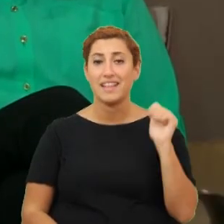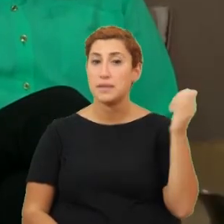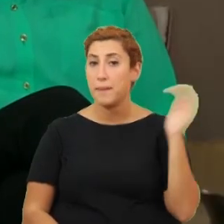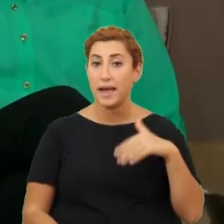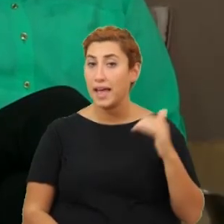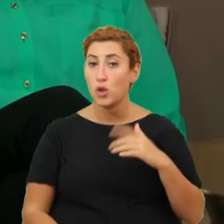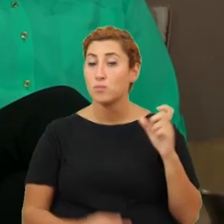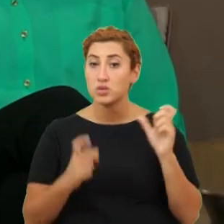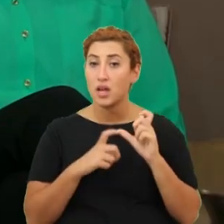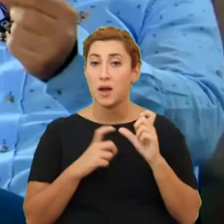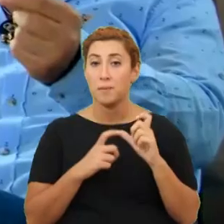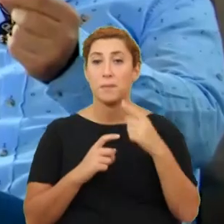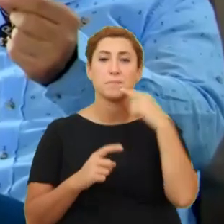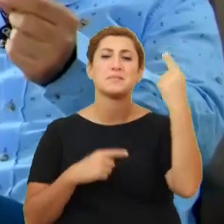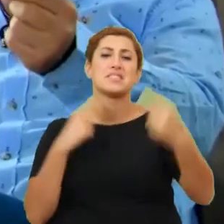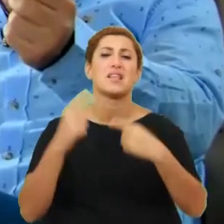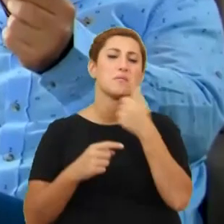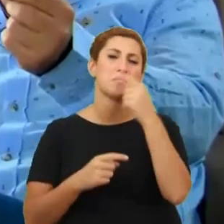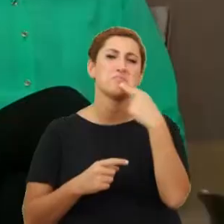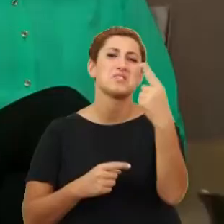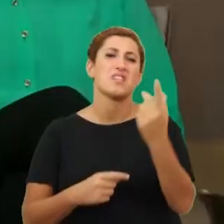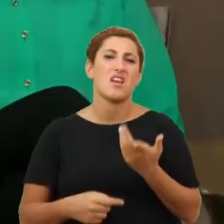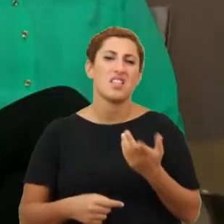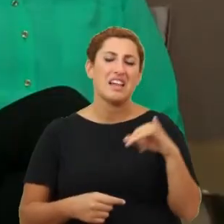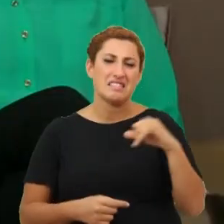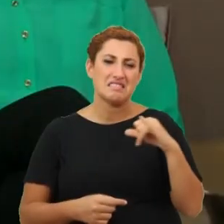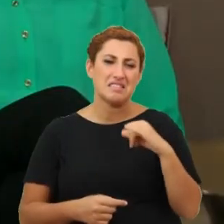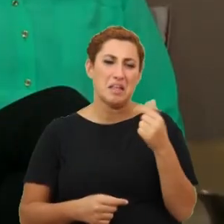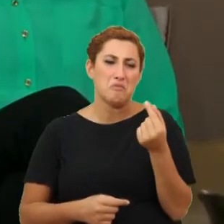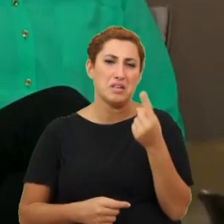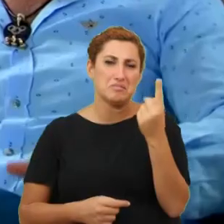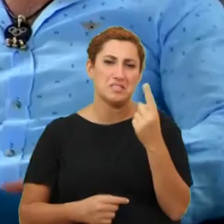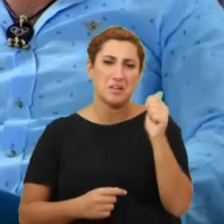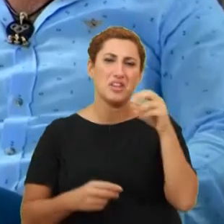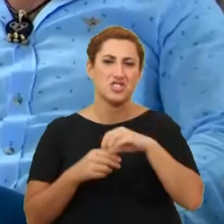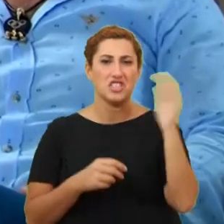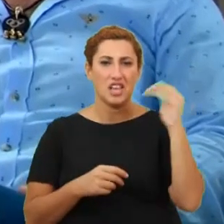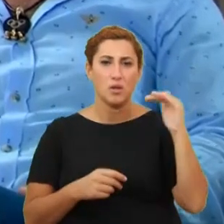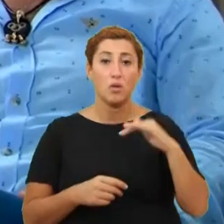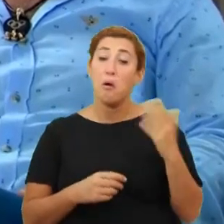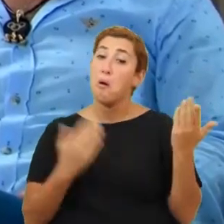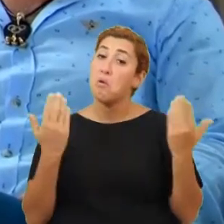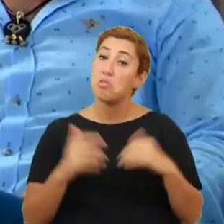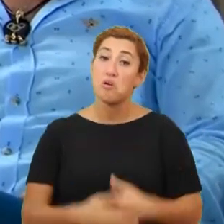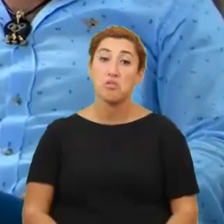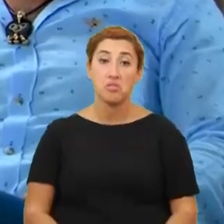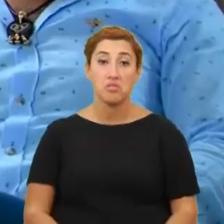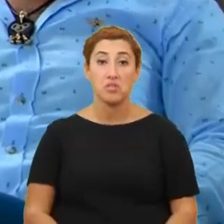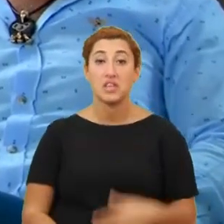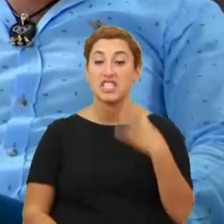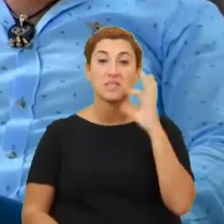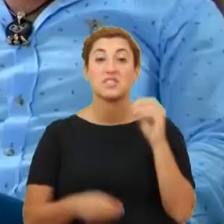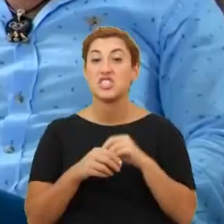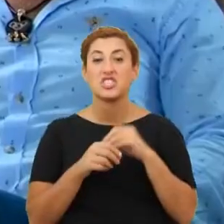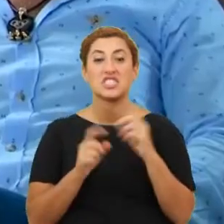zaman gelirlermiş Serpil? Bir yıl babacığım, bir yılcık. Kısacık, mini minnacık bir zaman içinde buradalar. Allah Allah.